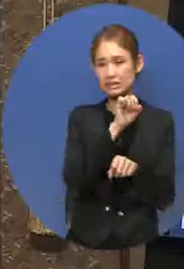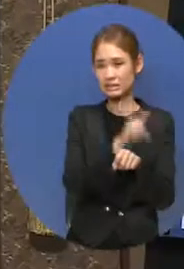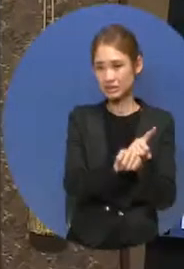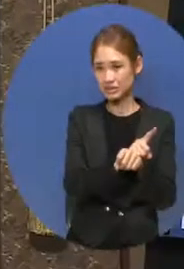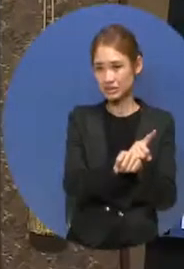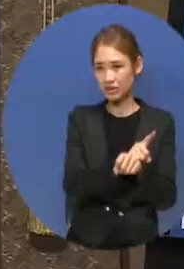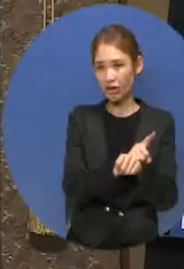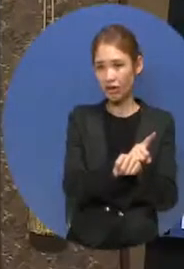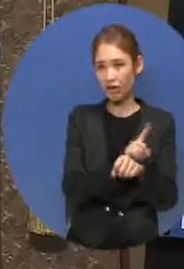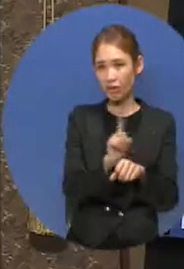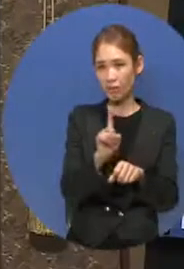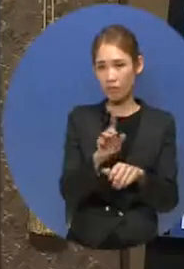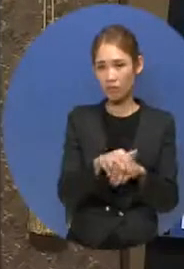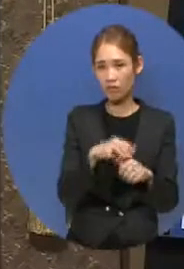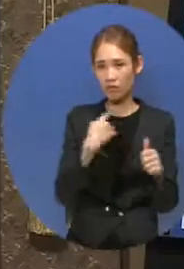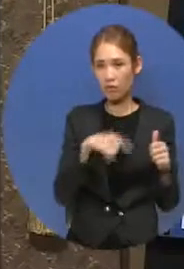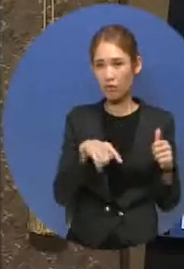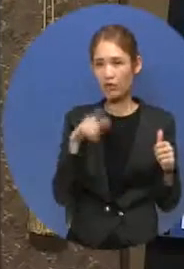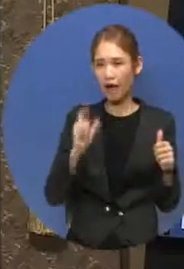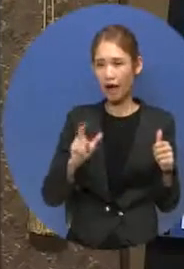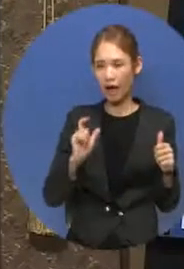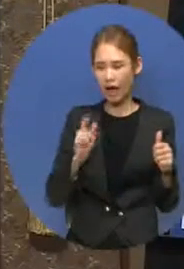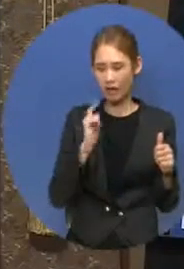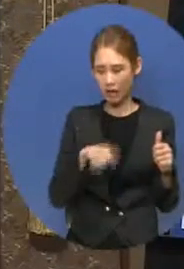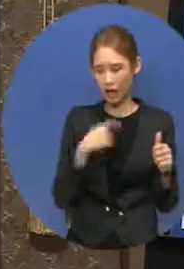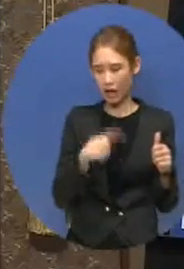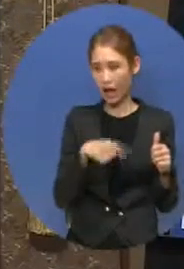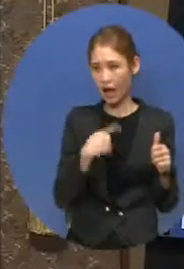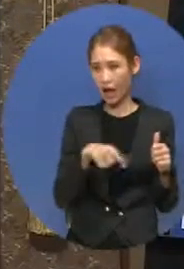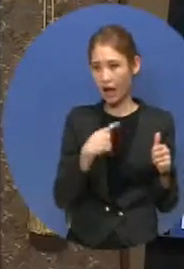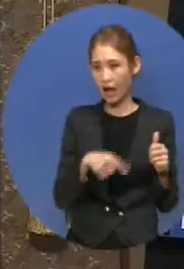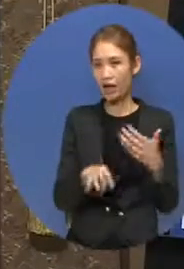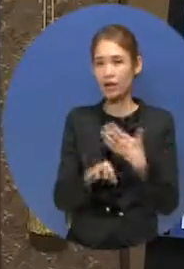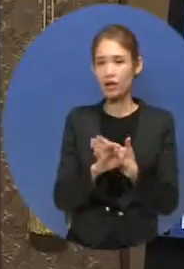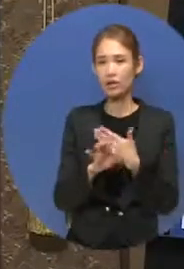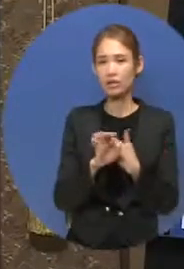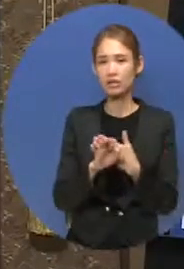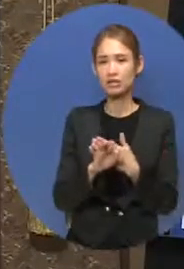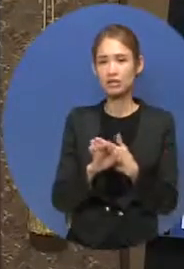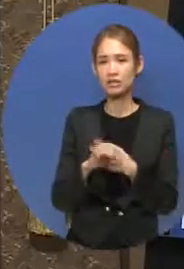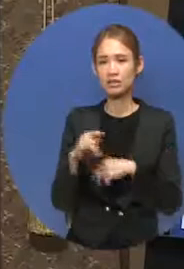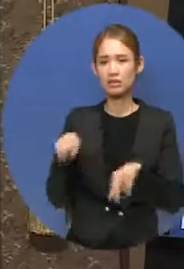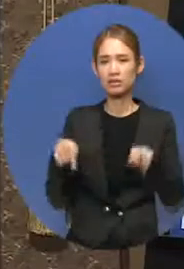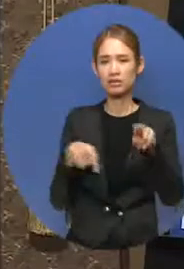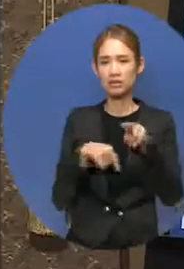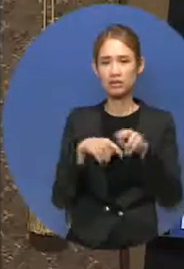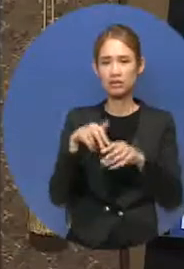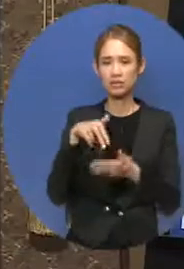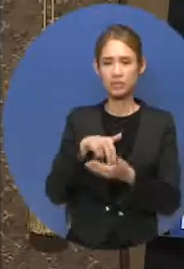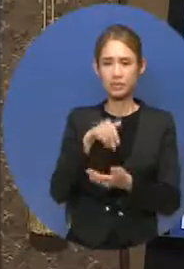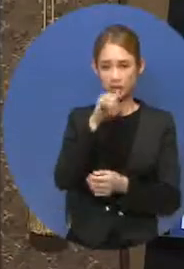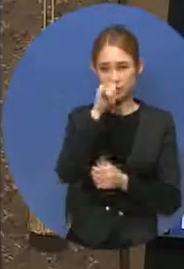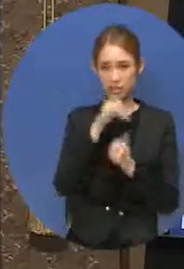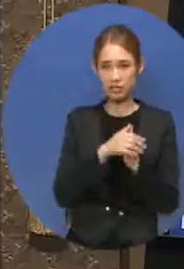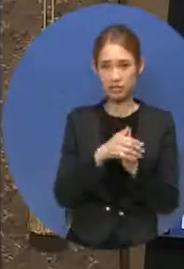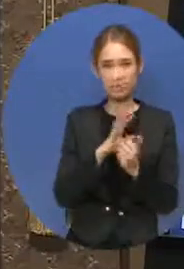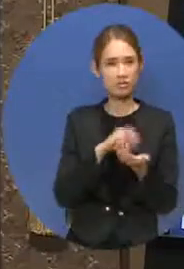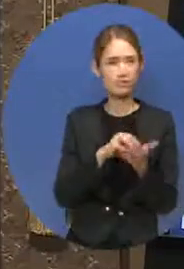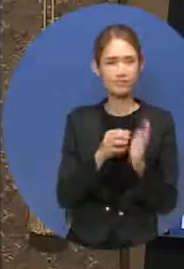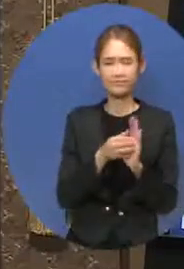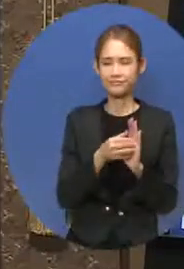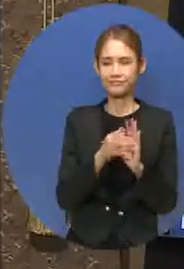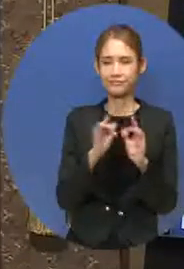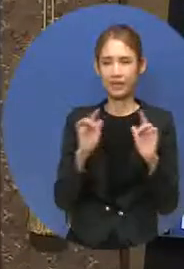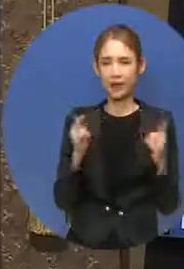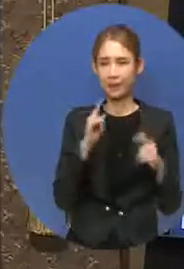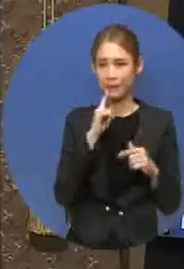있기 때문에 교육을 강조를 하다 보면 항상 피교육자 입장이 놓여지게 됩니다. 저희는 그게 적절하지 않다라고